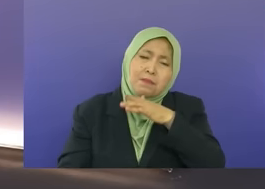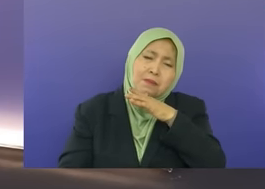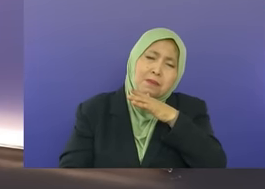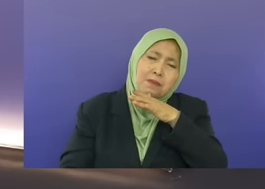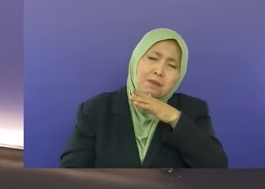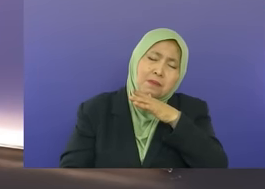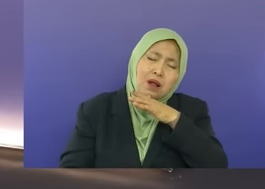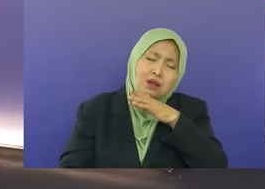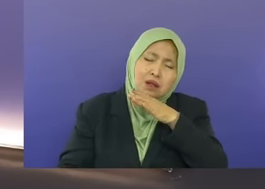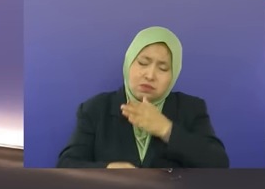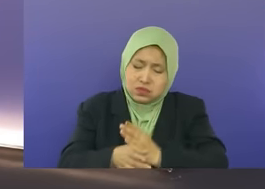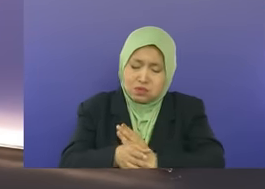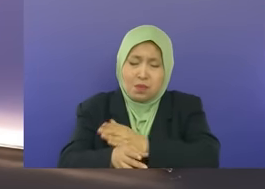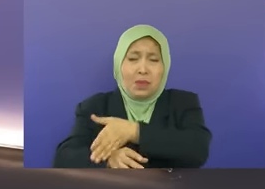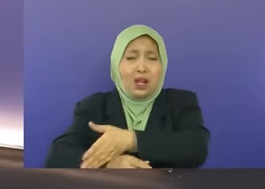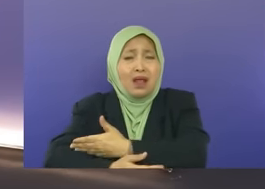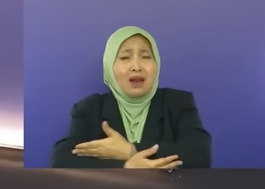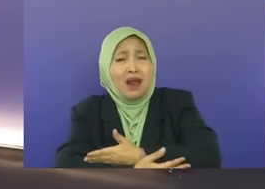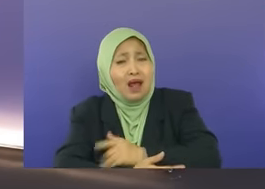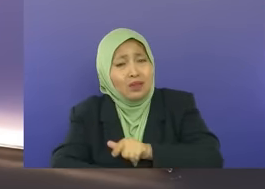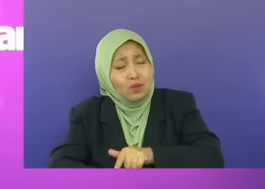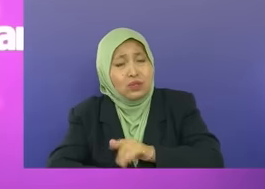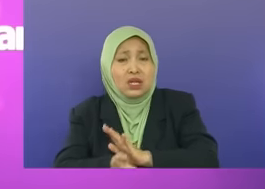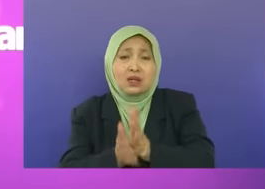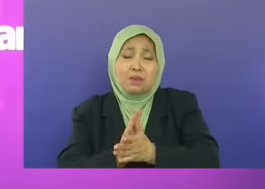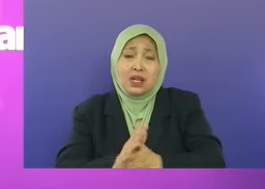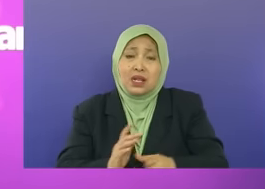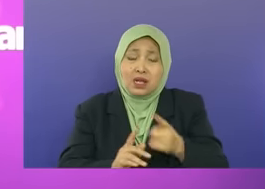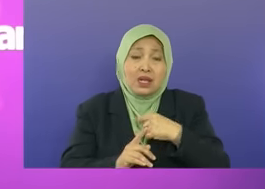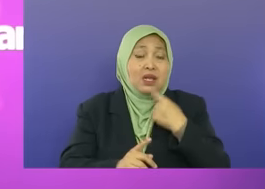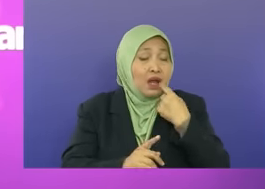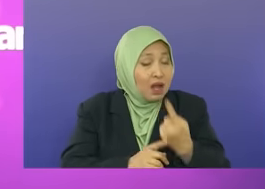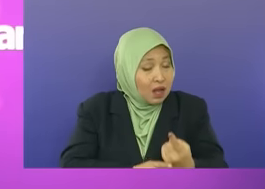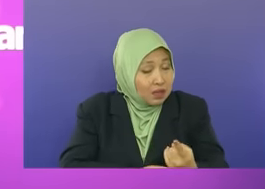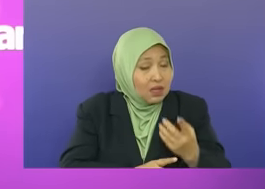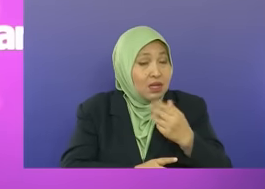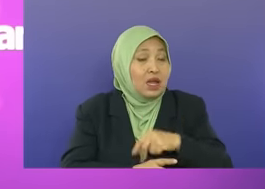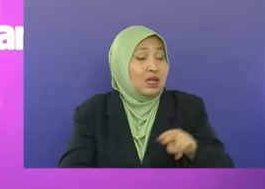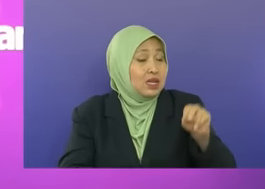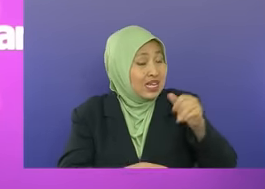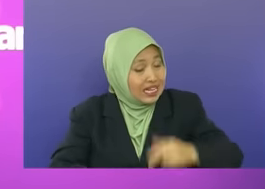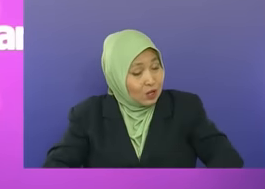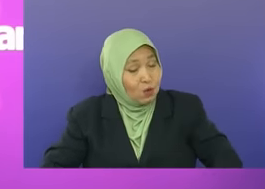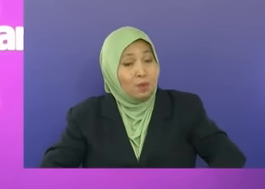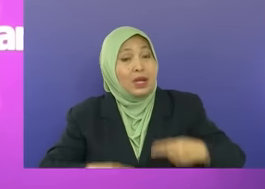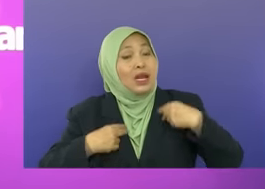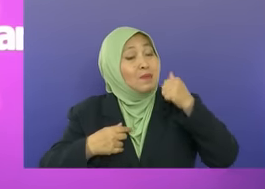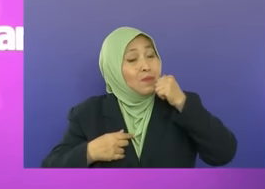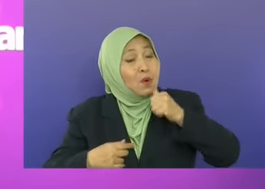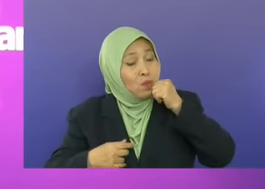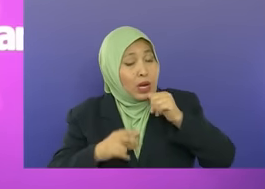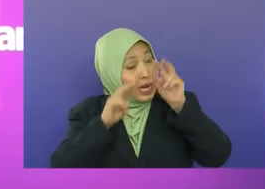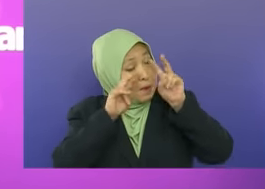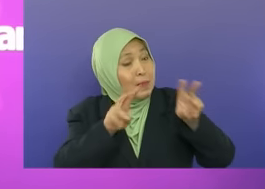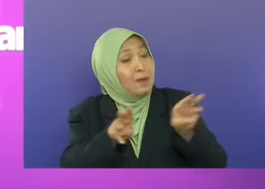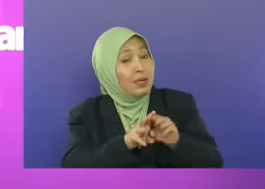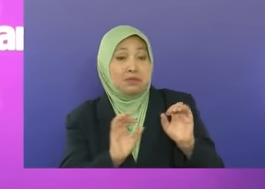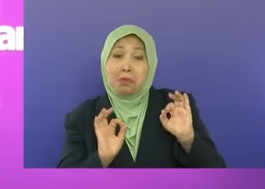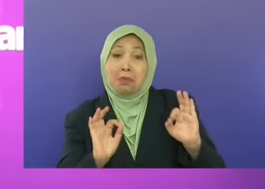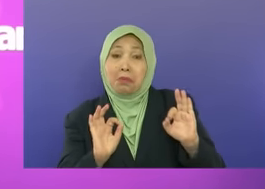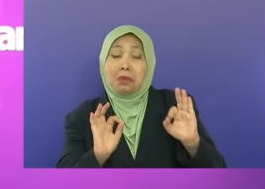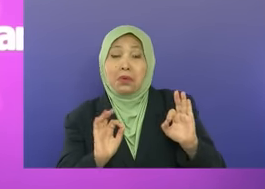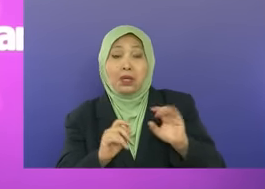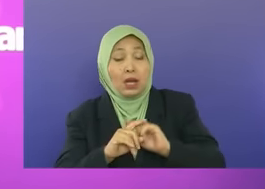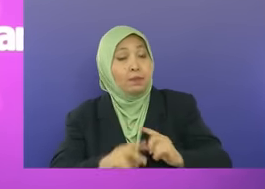yang disembelih anaknya dan bila dikatakan perempuan-perempuan nampak macam Oke tetapi